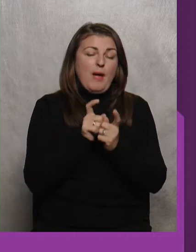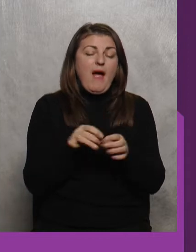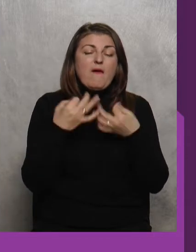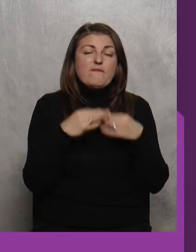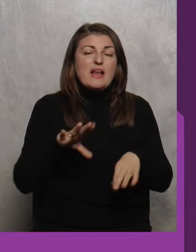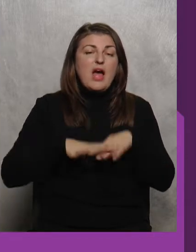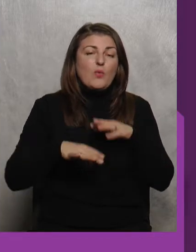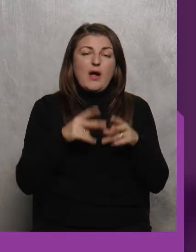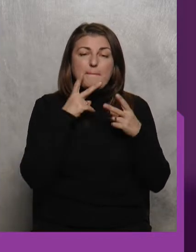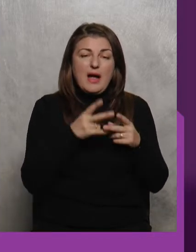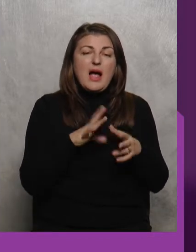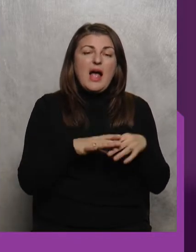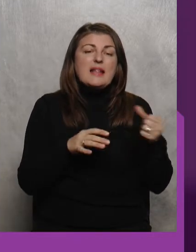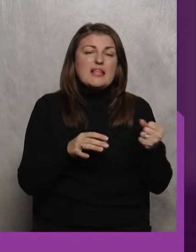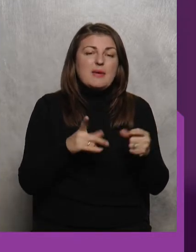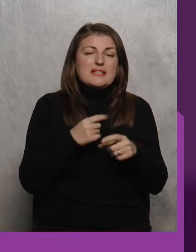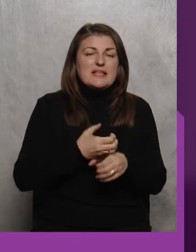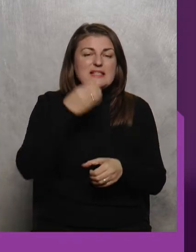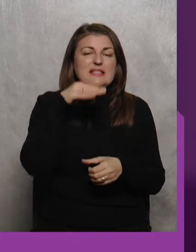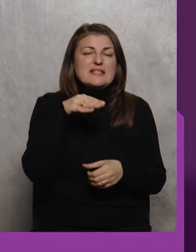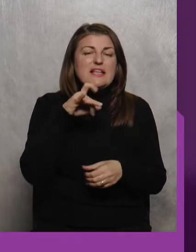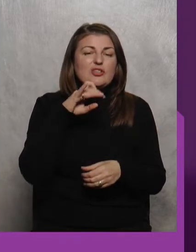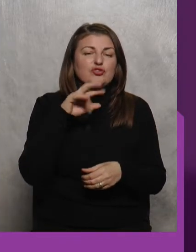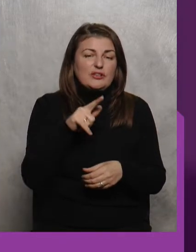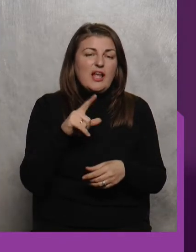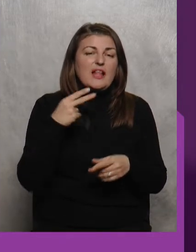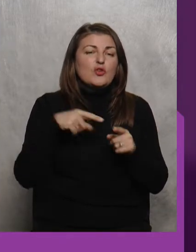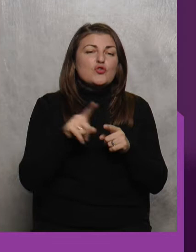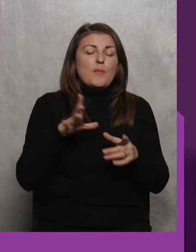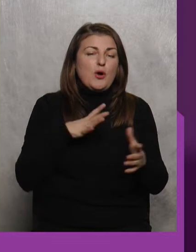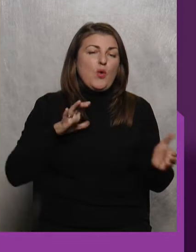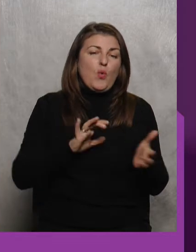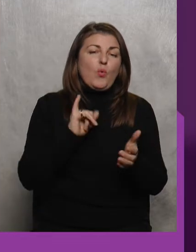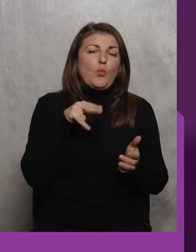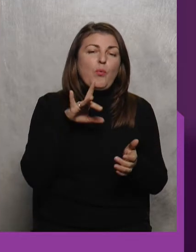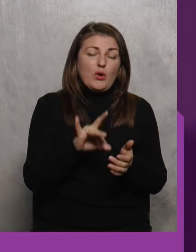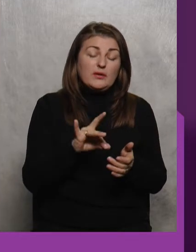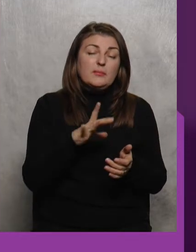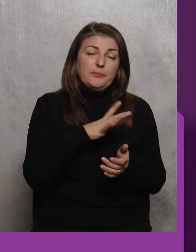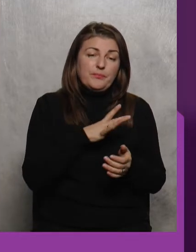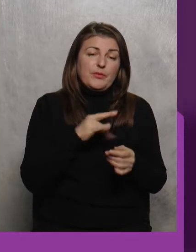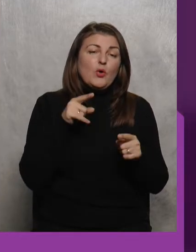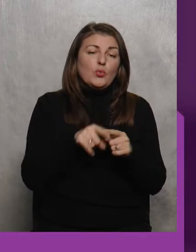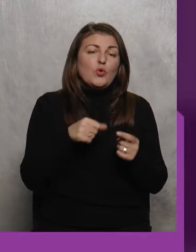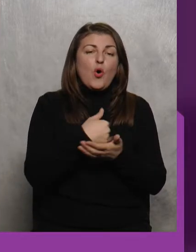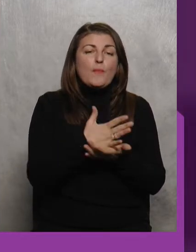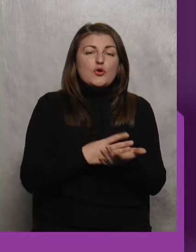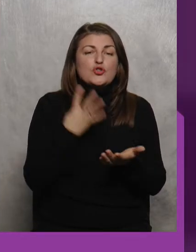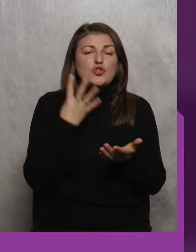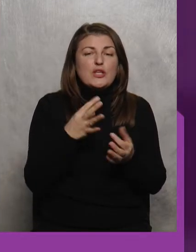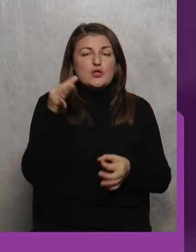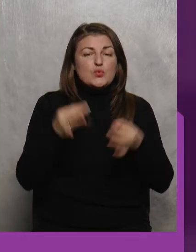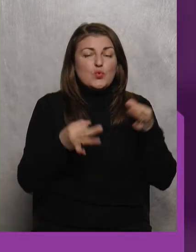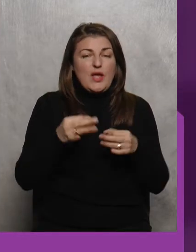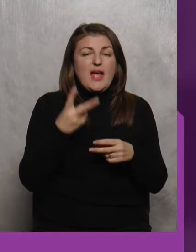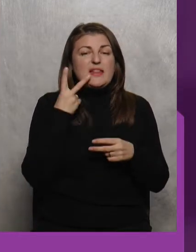рука, як бачите, тримається за стержень, для того, щоб упор був. Тут обслуговує 4 судді,